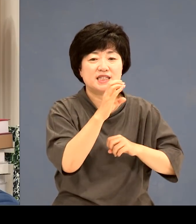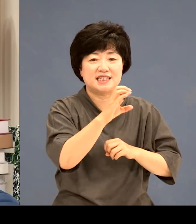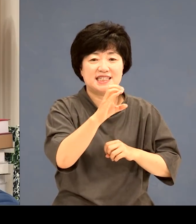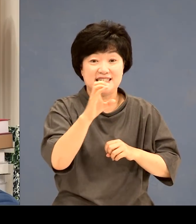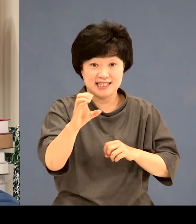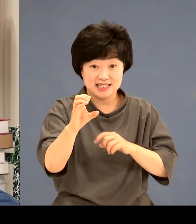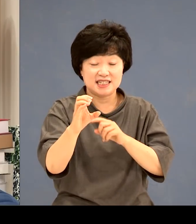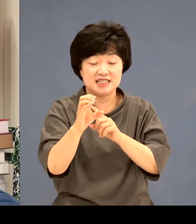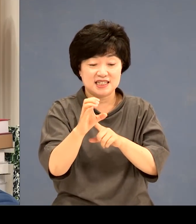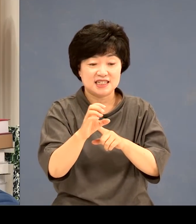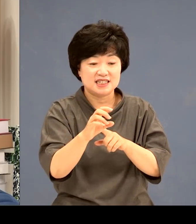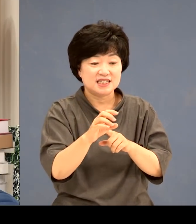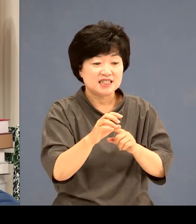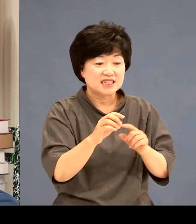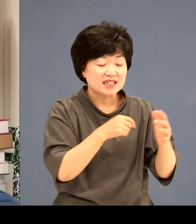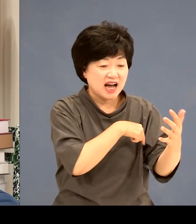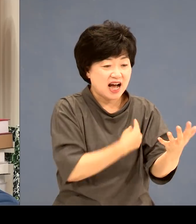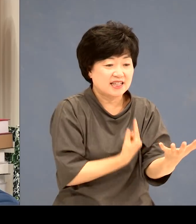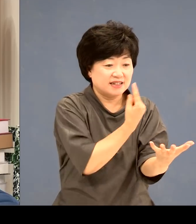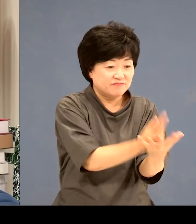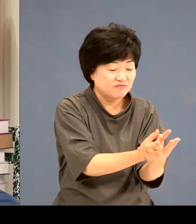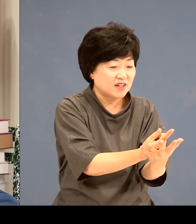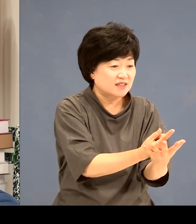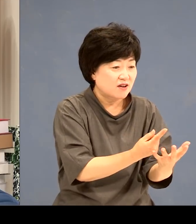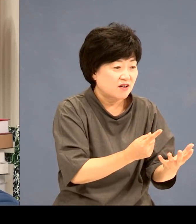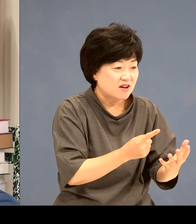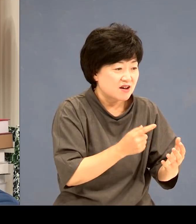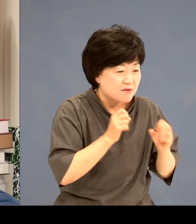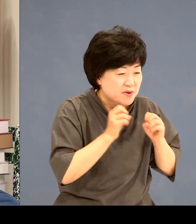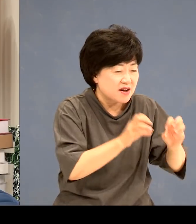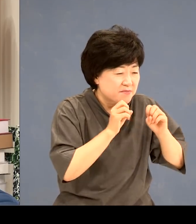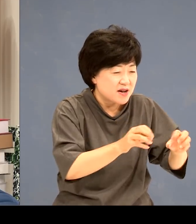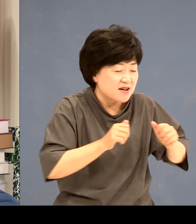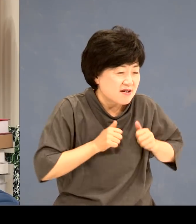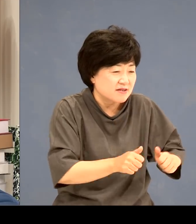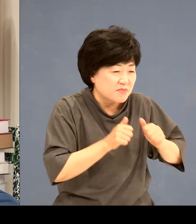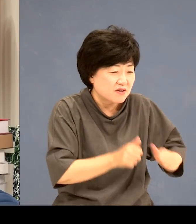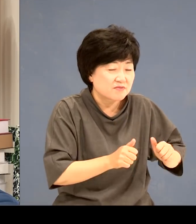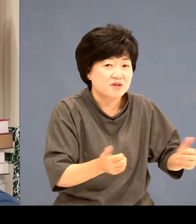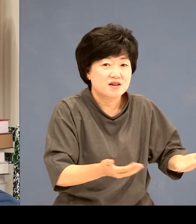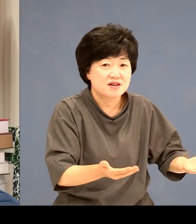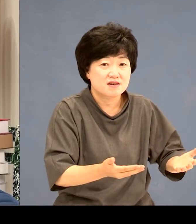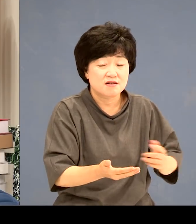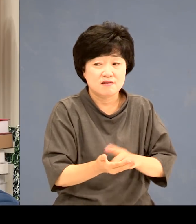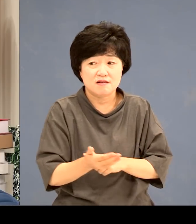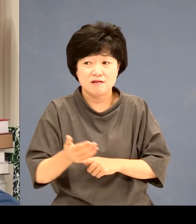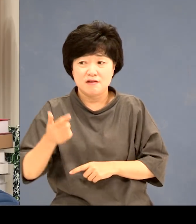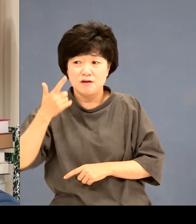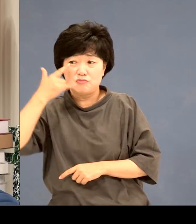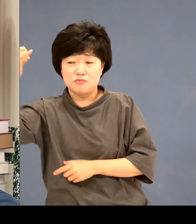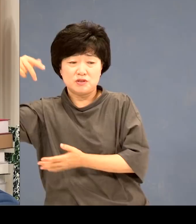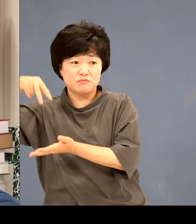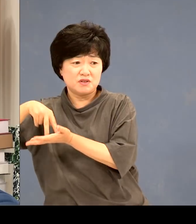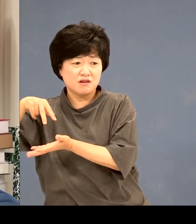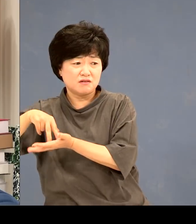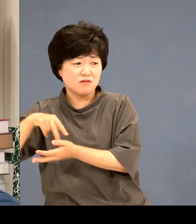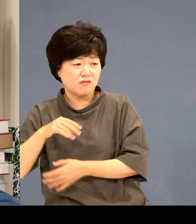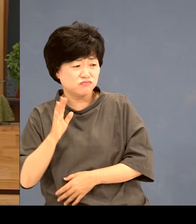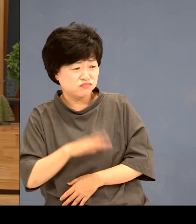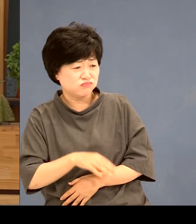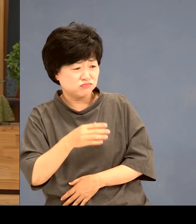선교회 안에서 이제 훈련을 받고 그렇게 있었기 때문에 부모님은 아들이 좀 대학을 나오고